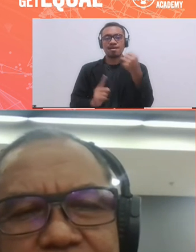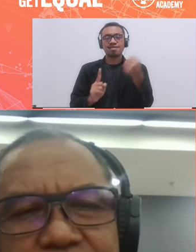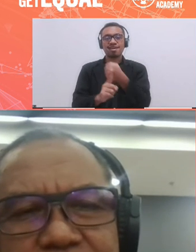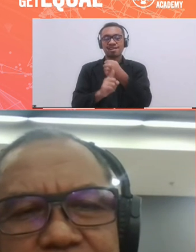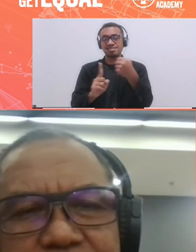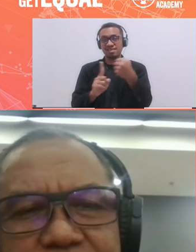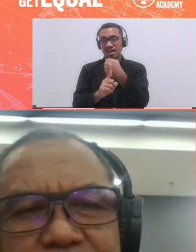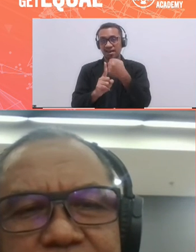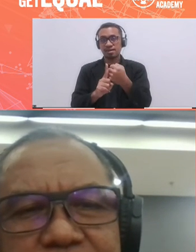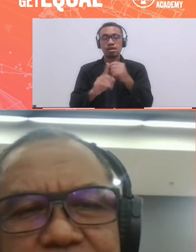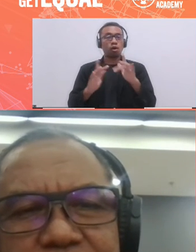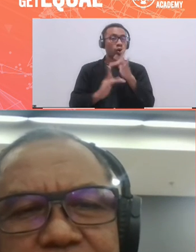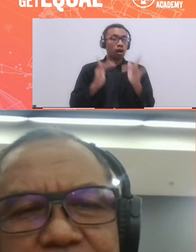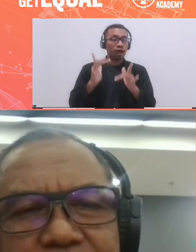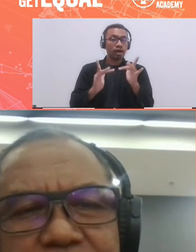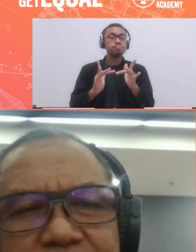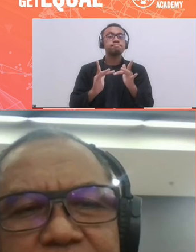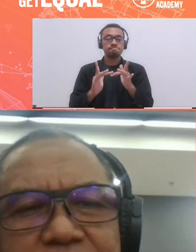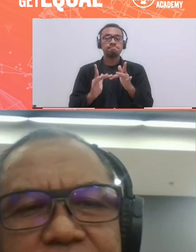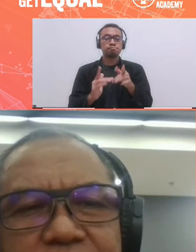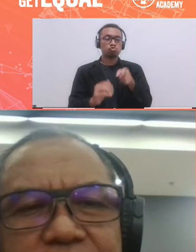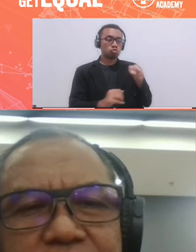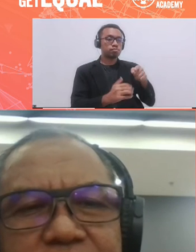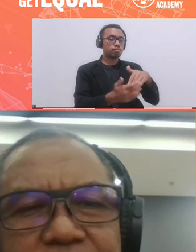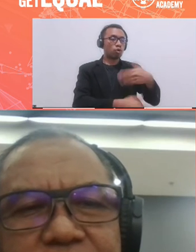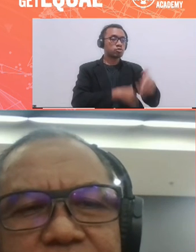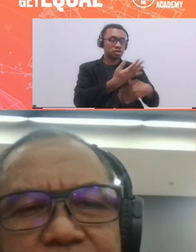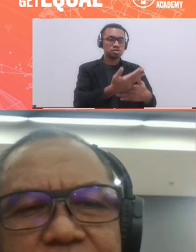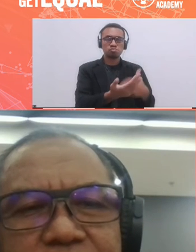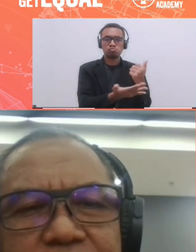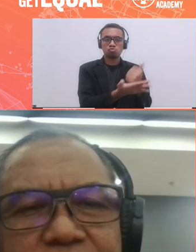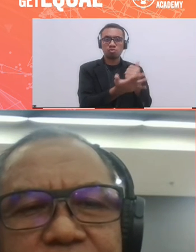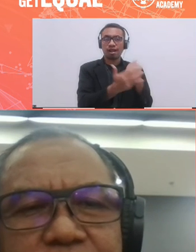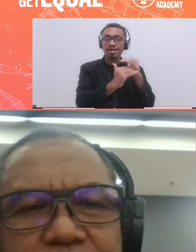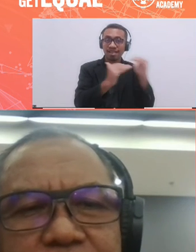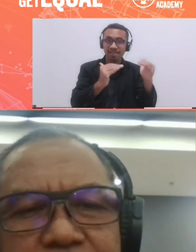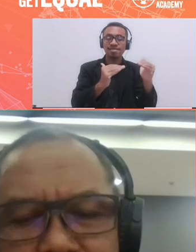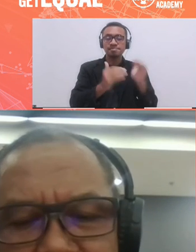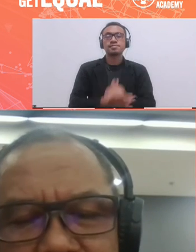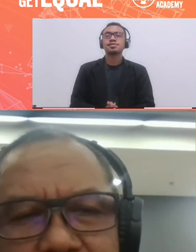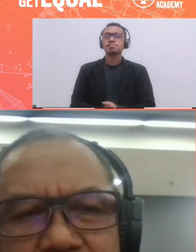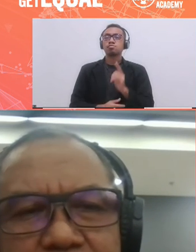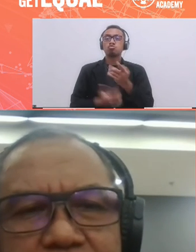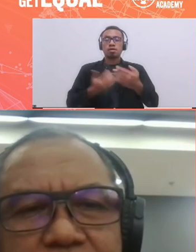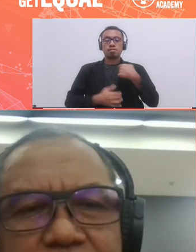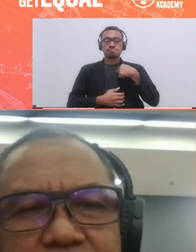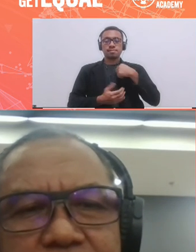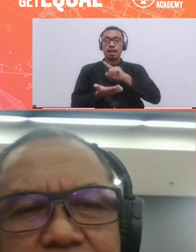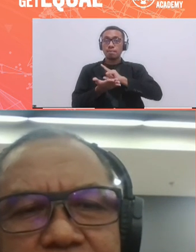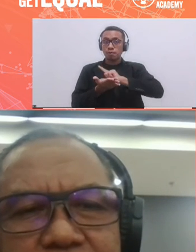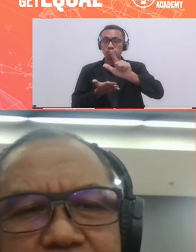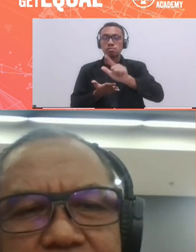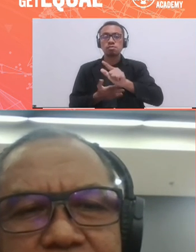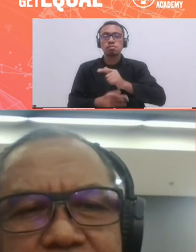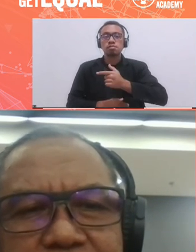di ranah online ini bisa betul-betul dijalankan dengan adil gitu Pak. Apalagi ketika ada pelapor malah efek sampingnya bisa